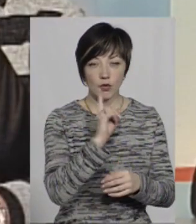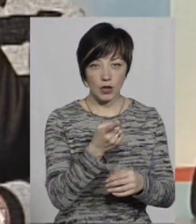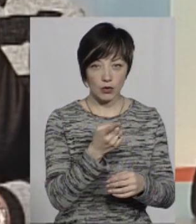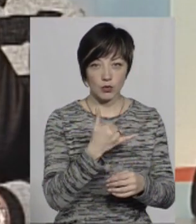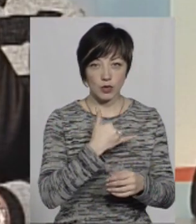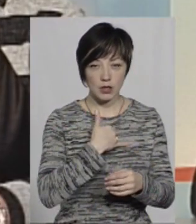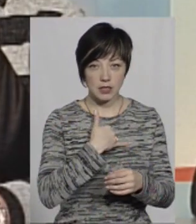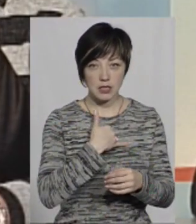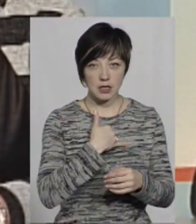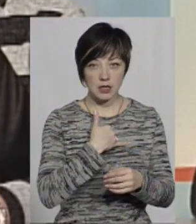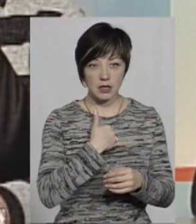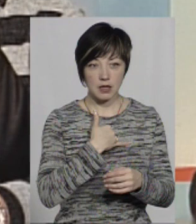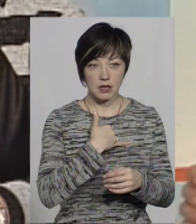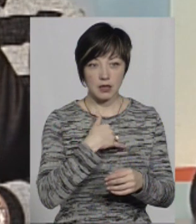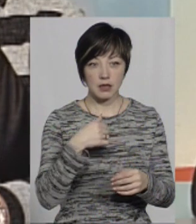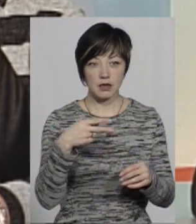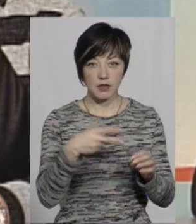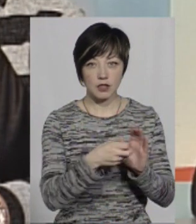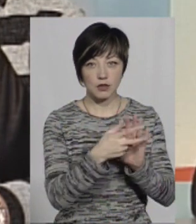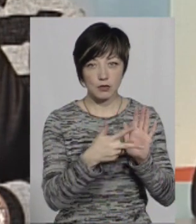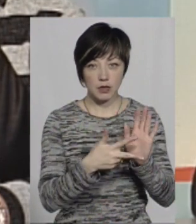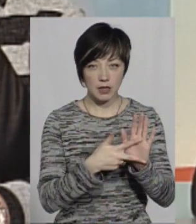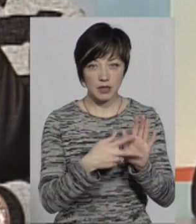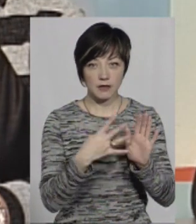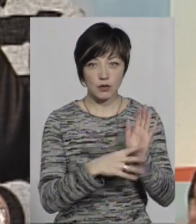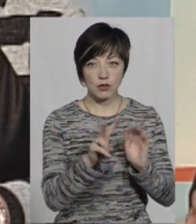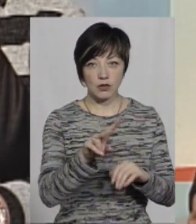нас охоплені за рік 2018 на